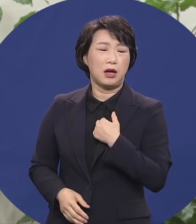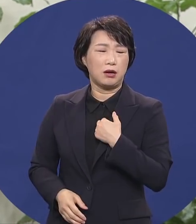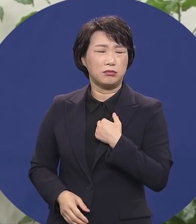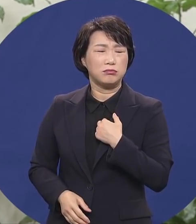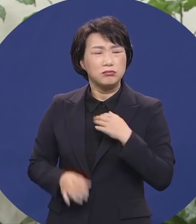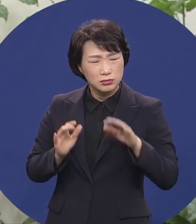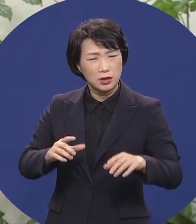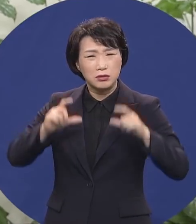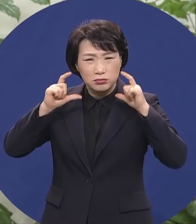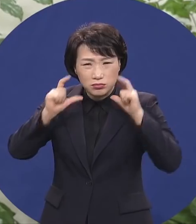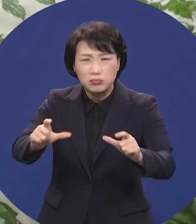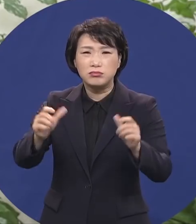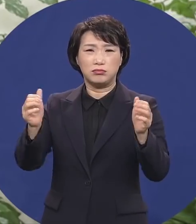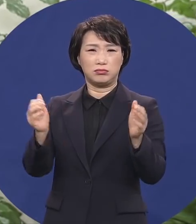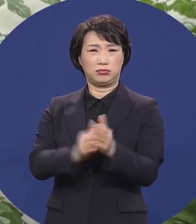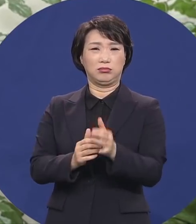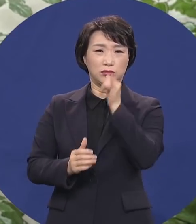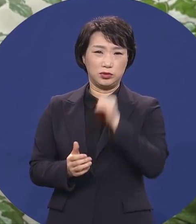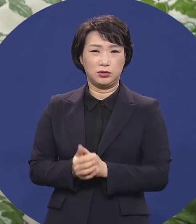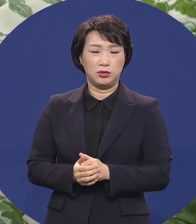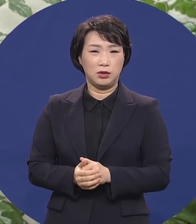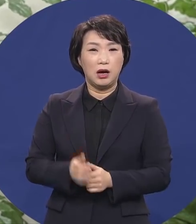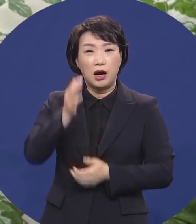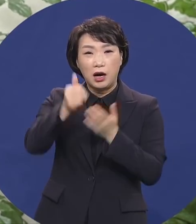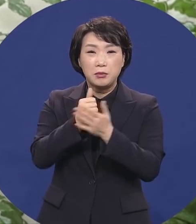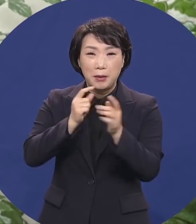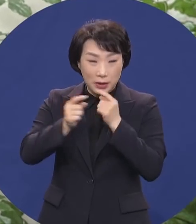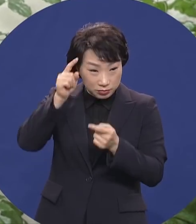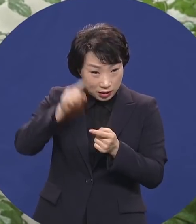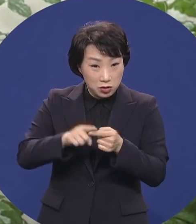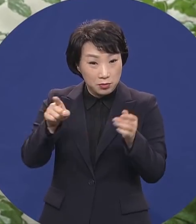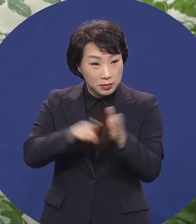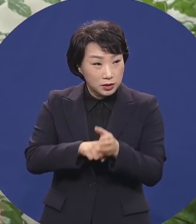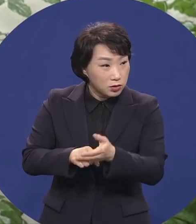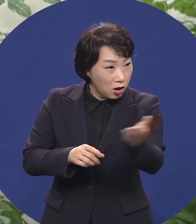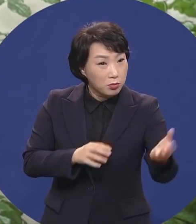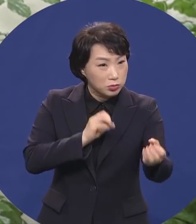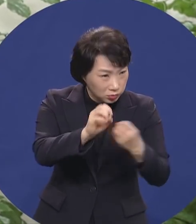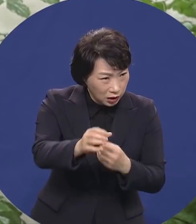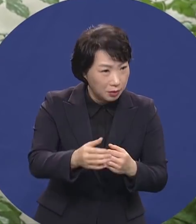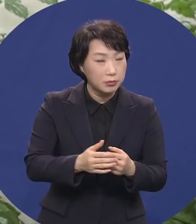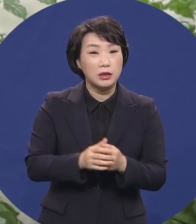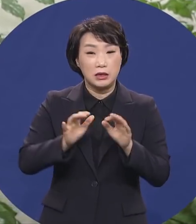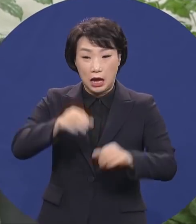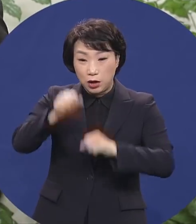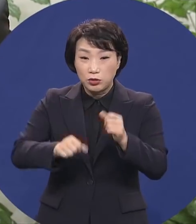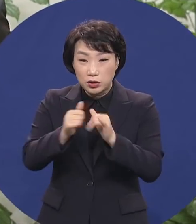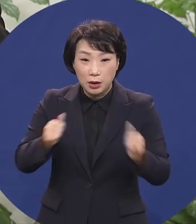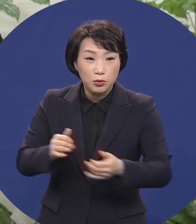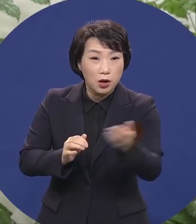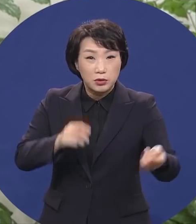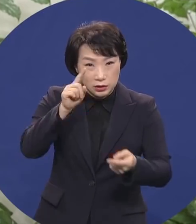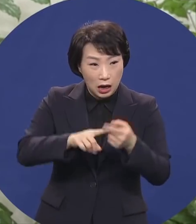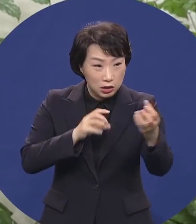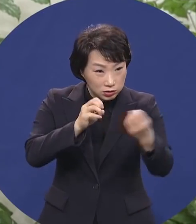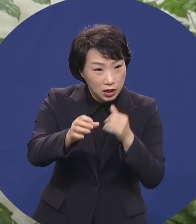딱 떨어지게 이 말씀은 그대로 믿는 자에게 이루어지며 행동하는 자에게